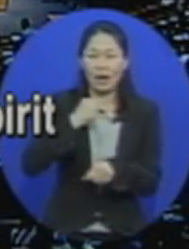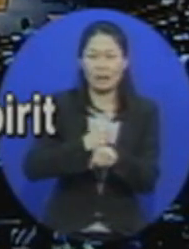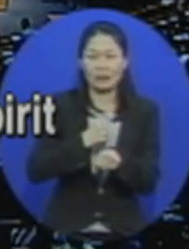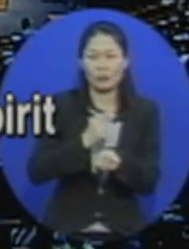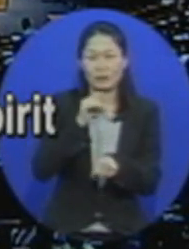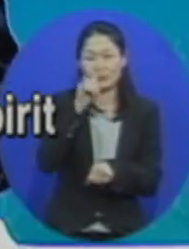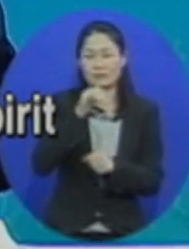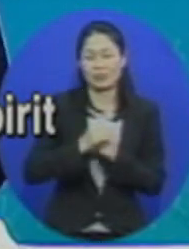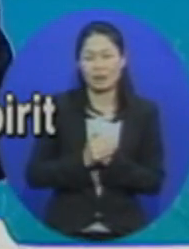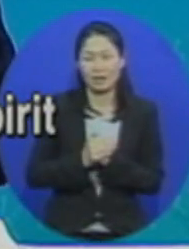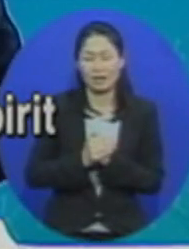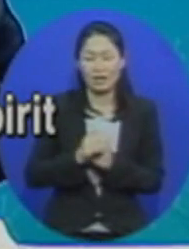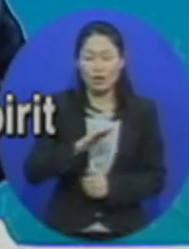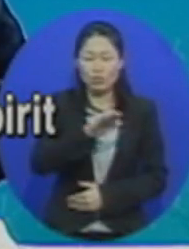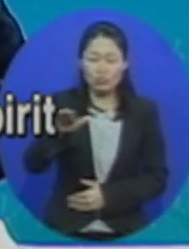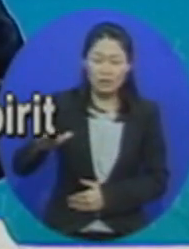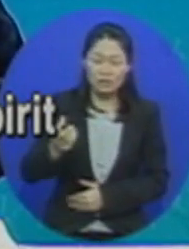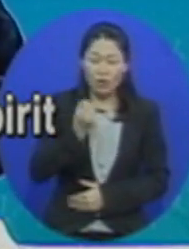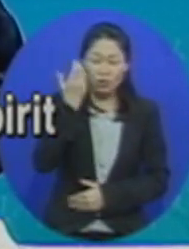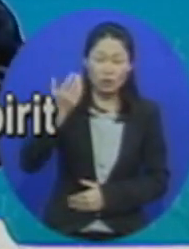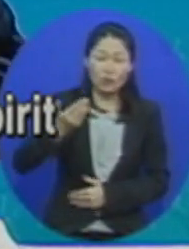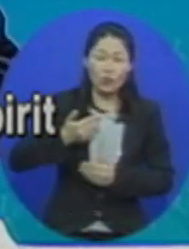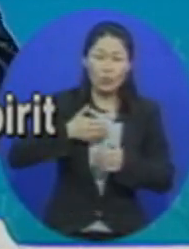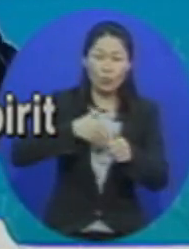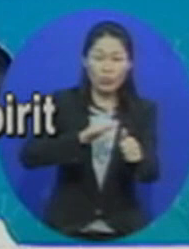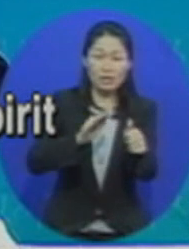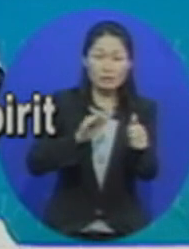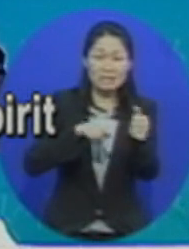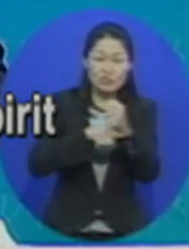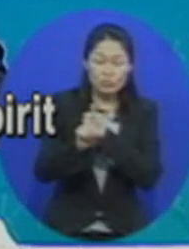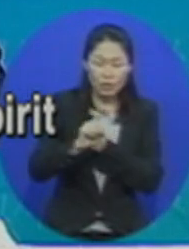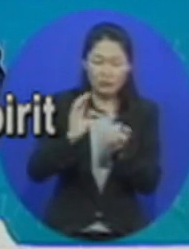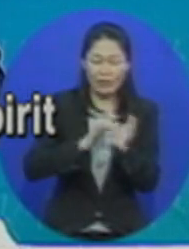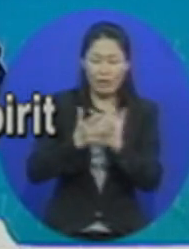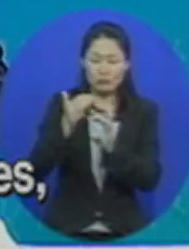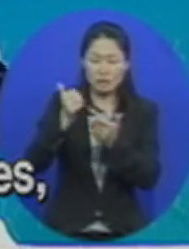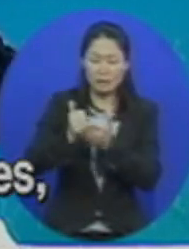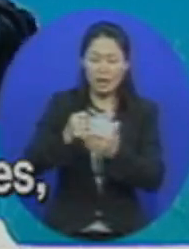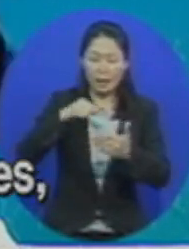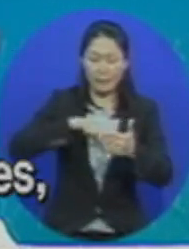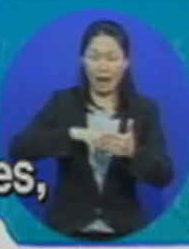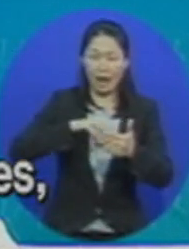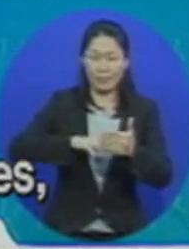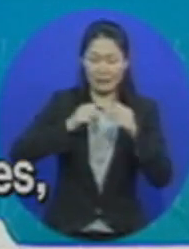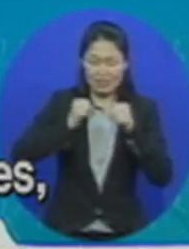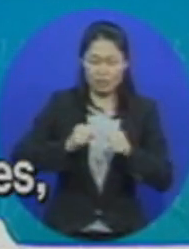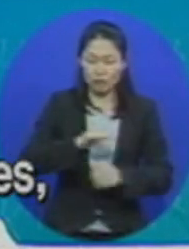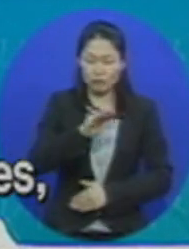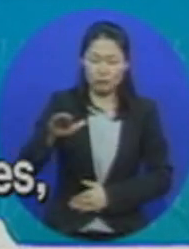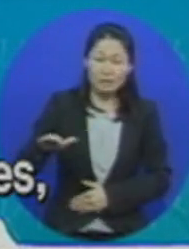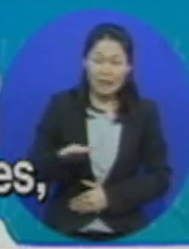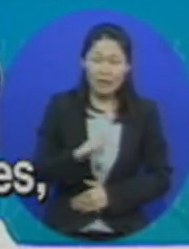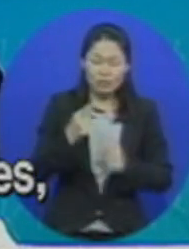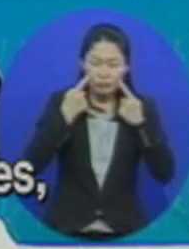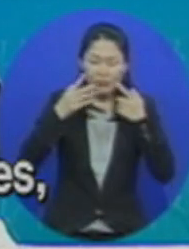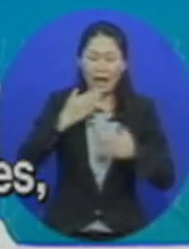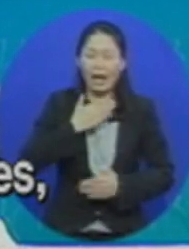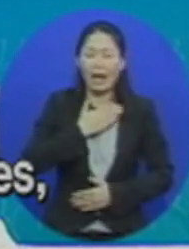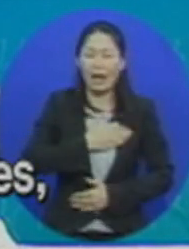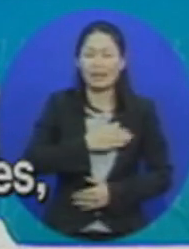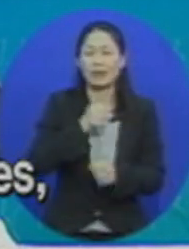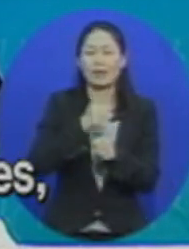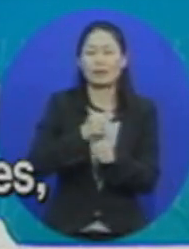하나님이 우리에게 성령을 보내 주신 이유는 예수님이 우리의 마음에 계신 것을 우리로 분명히 알게 하시기 위해서 그렇게 하신